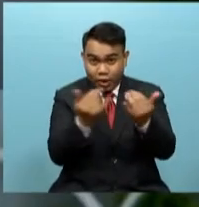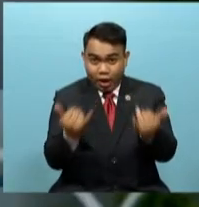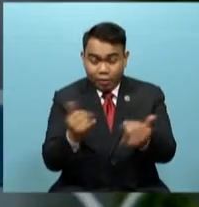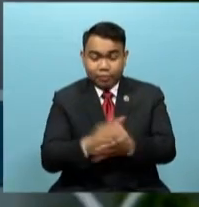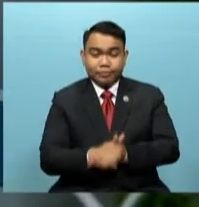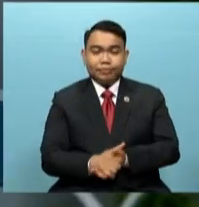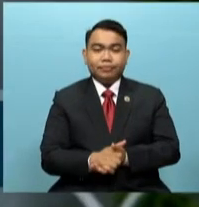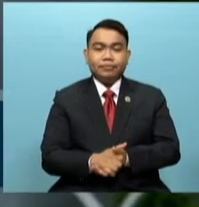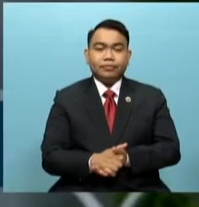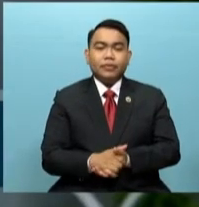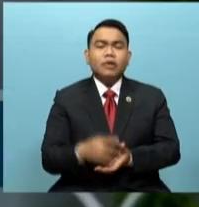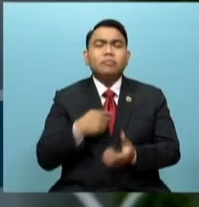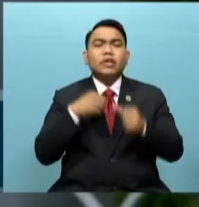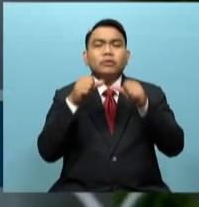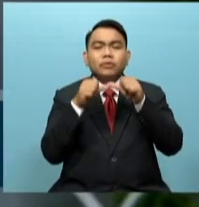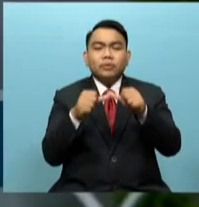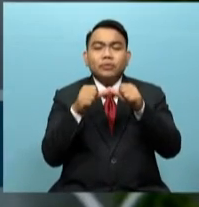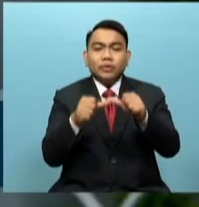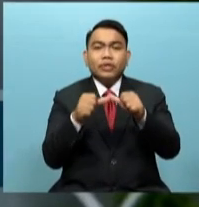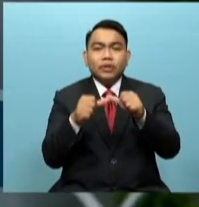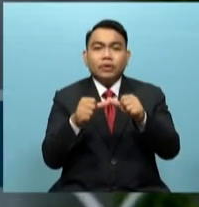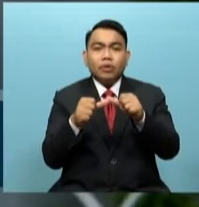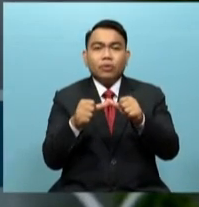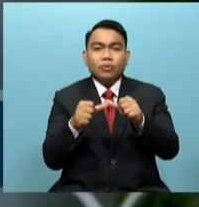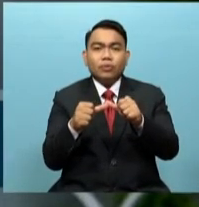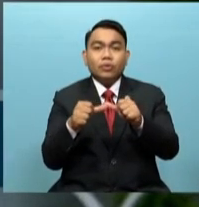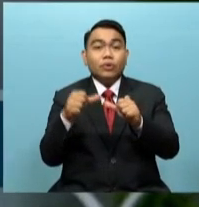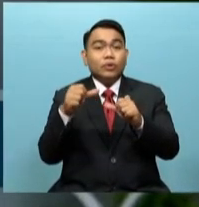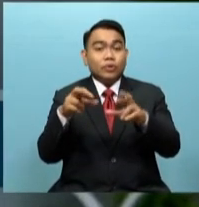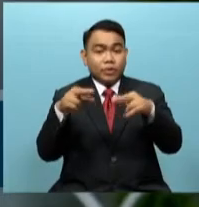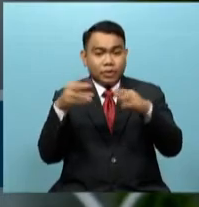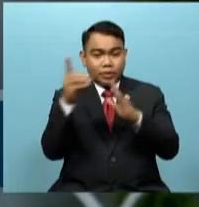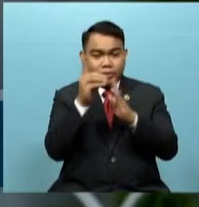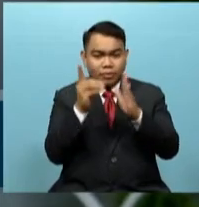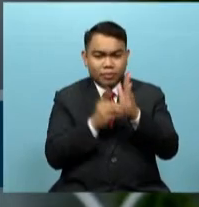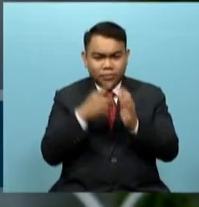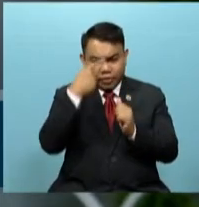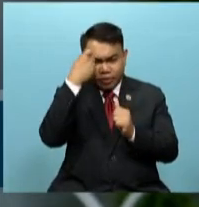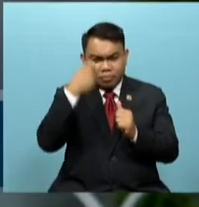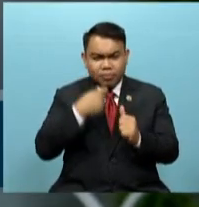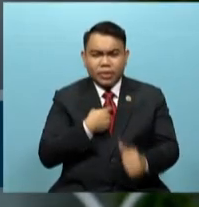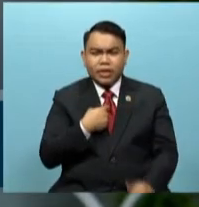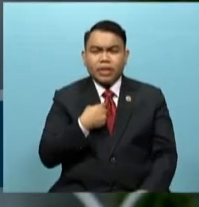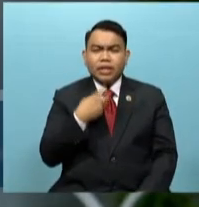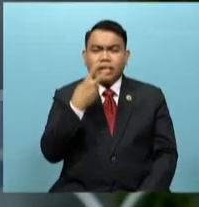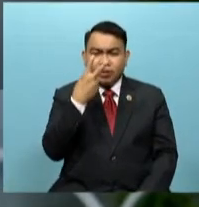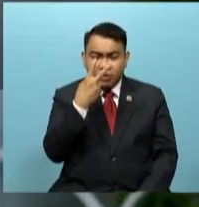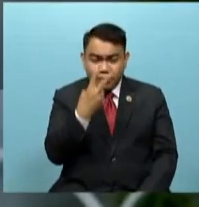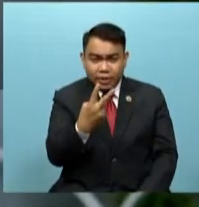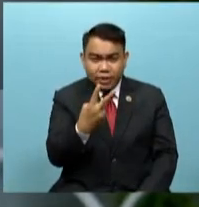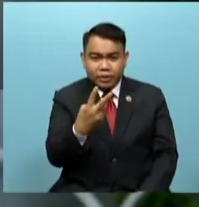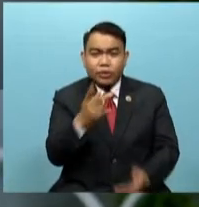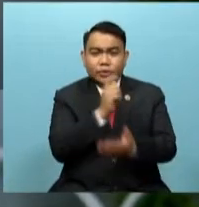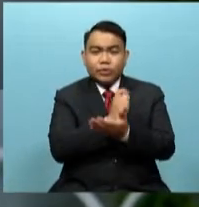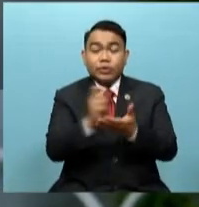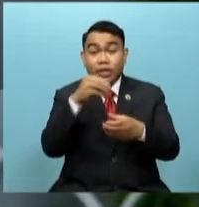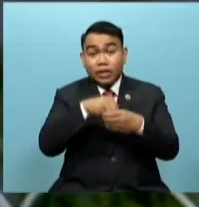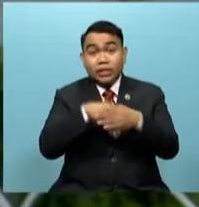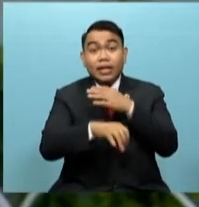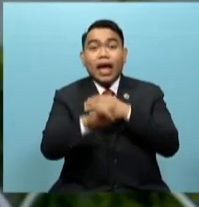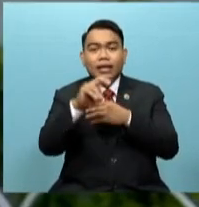o doktrina. Kaya nakita na yun ako ang kamatuuran sa Iglesia ni